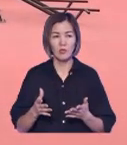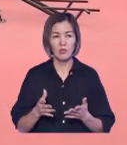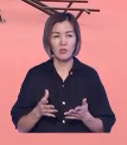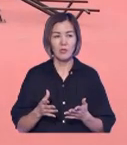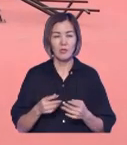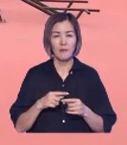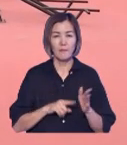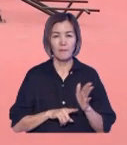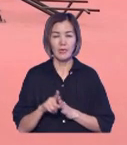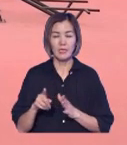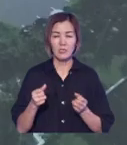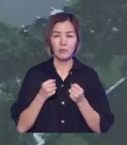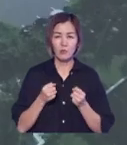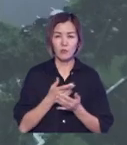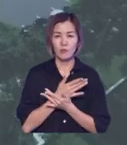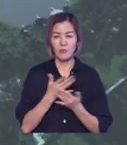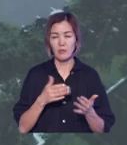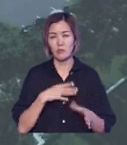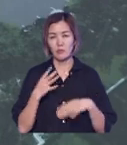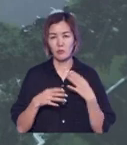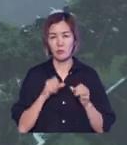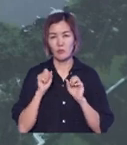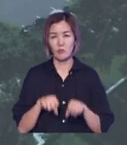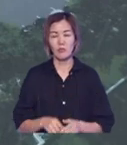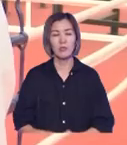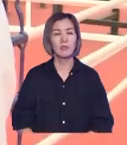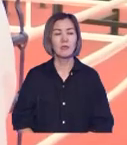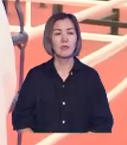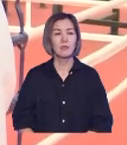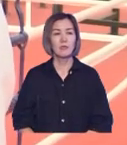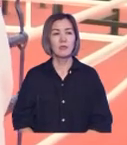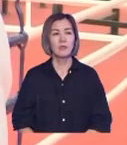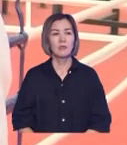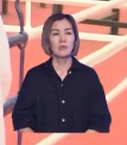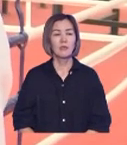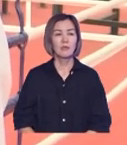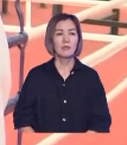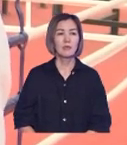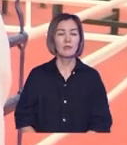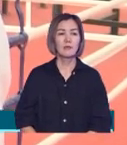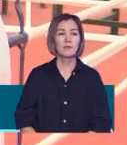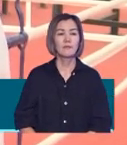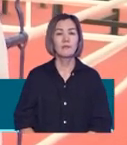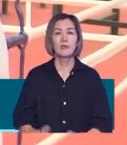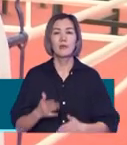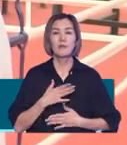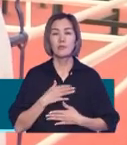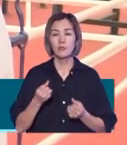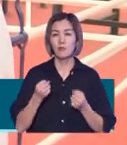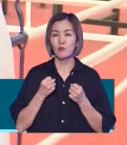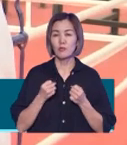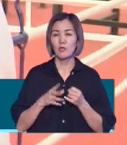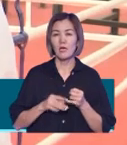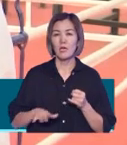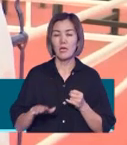алаңдарынан бастап, спорттың барлық түрімен айналысуға мүмкіндік бар. Здесь у нас проектом предусмотрена спортивная площадка. Біз бұл спорттық алаңға